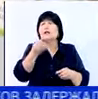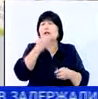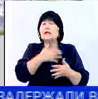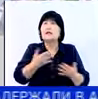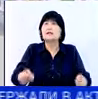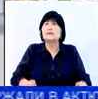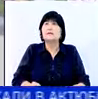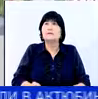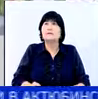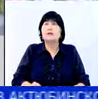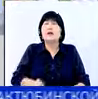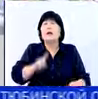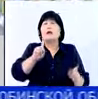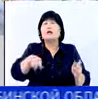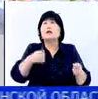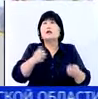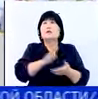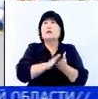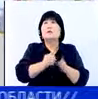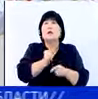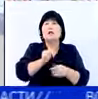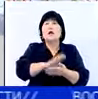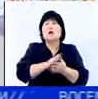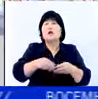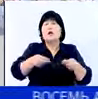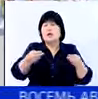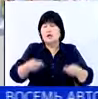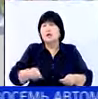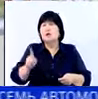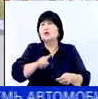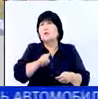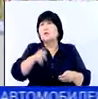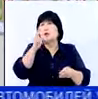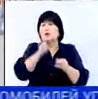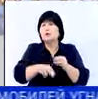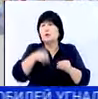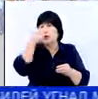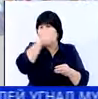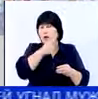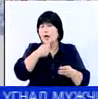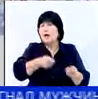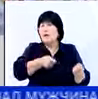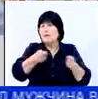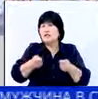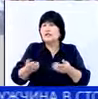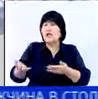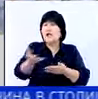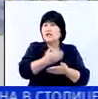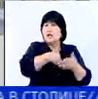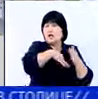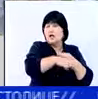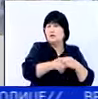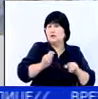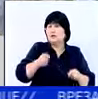бывают разные. То есть с некоторыми поставщиками, да, действительно, контракты заключены так, что по истечению срока годности поставщик забирает это. То есть мы